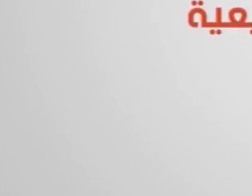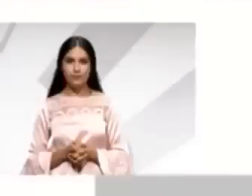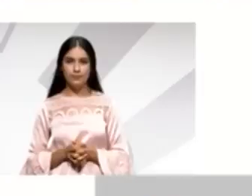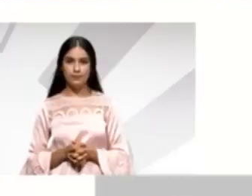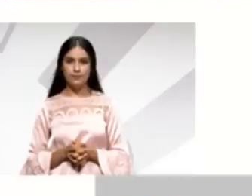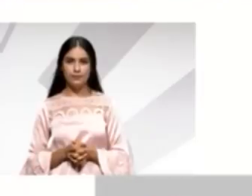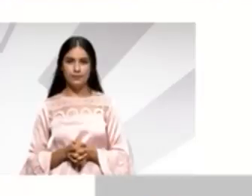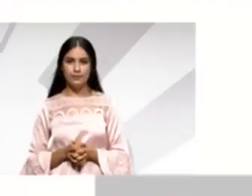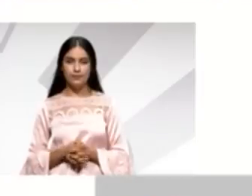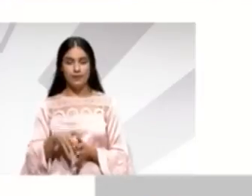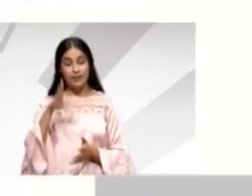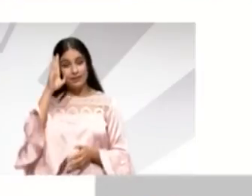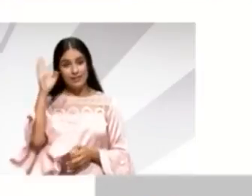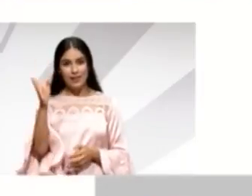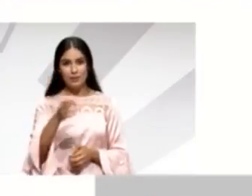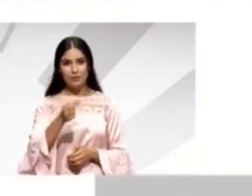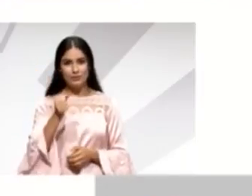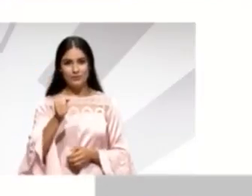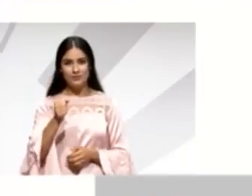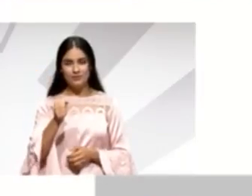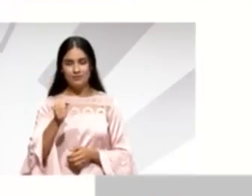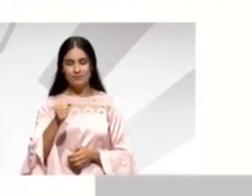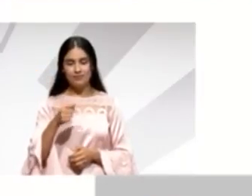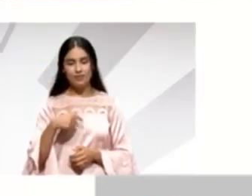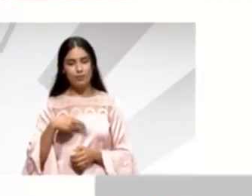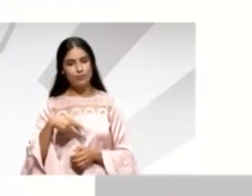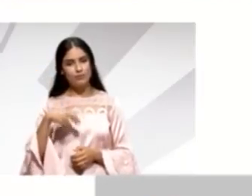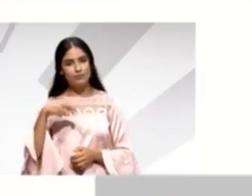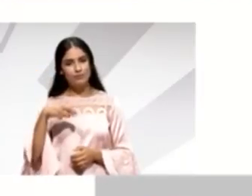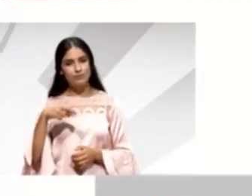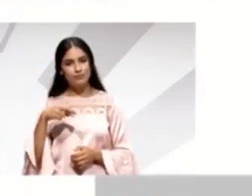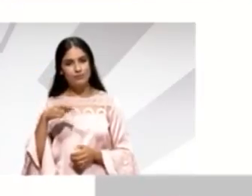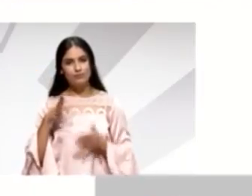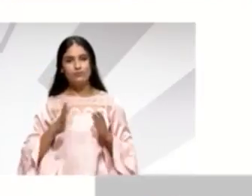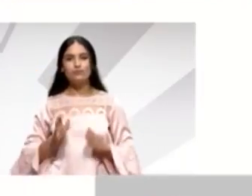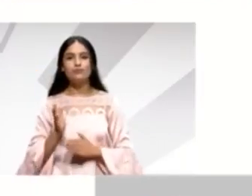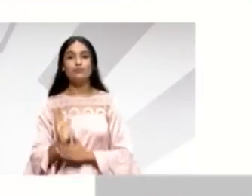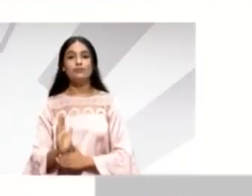على سلامتكم اه نارين محجوب محمود رئيس